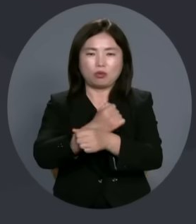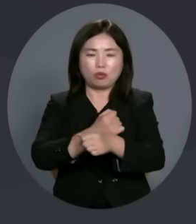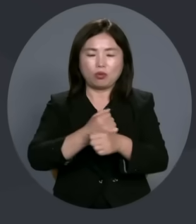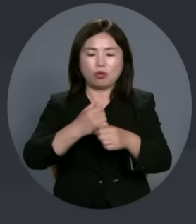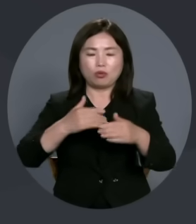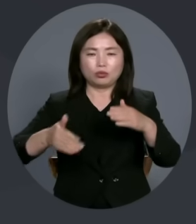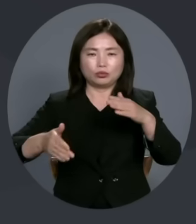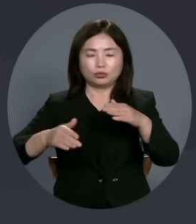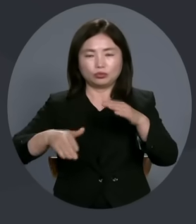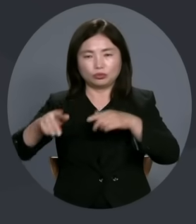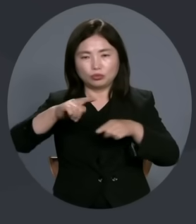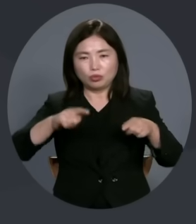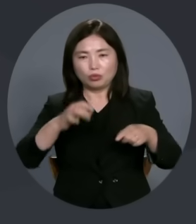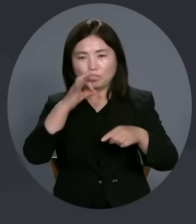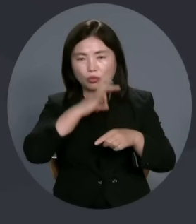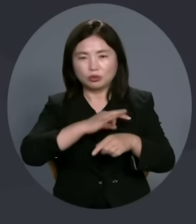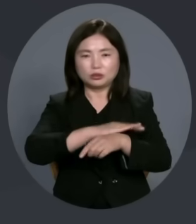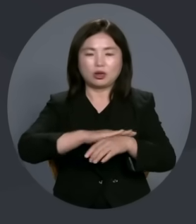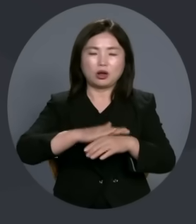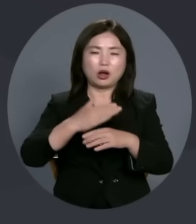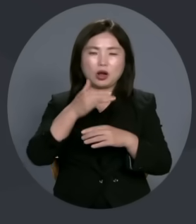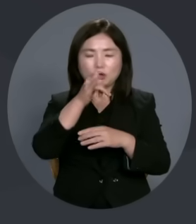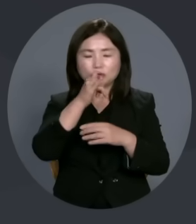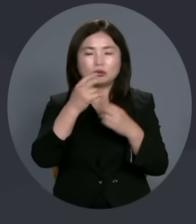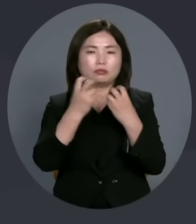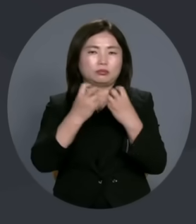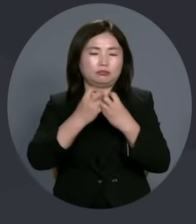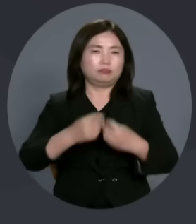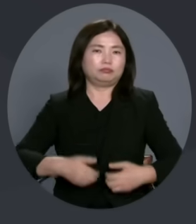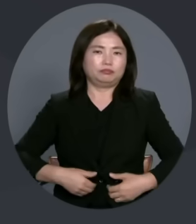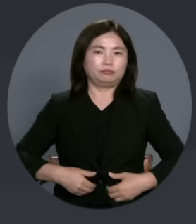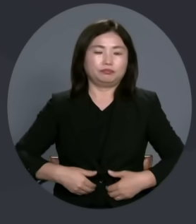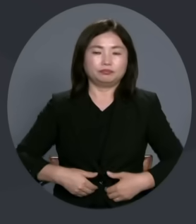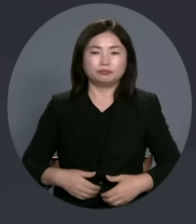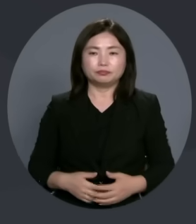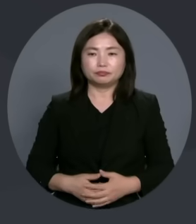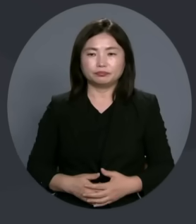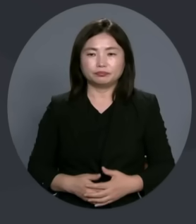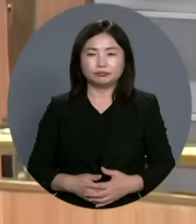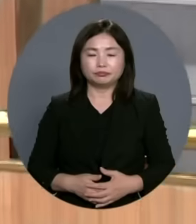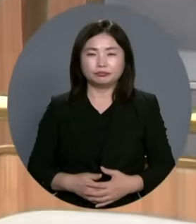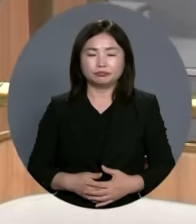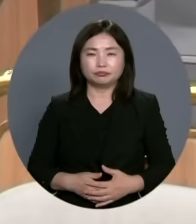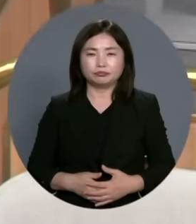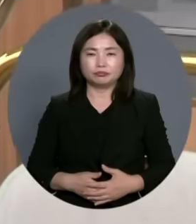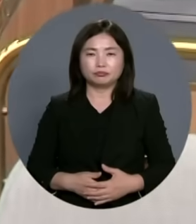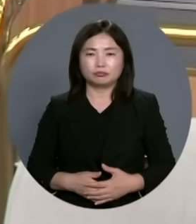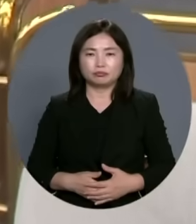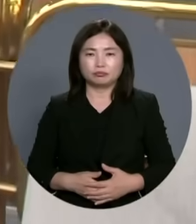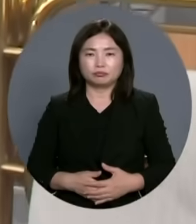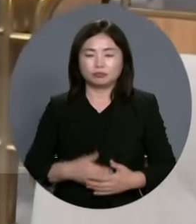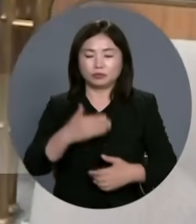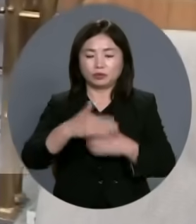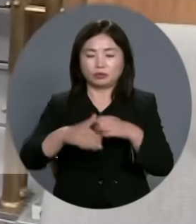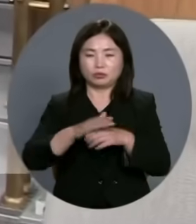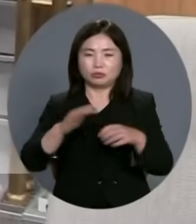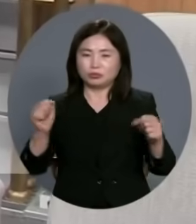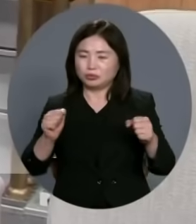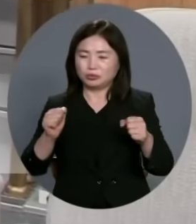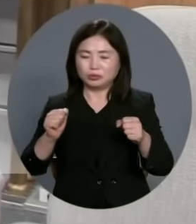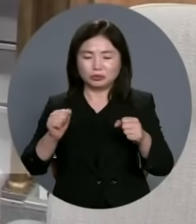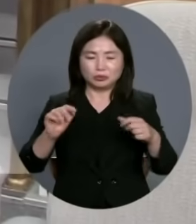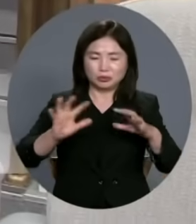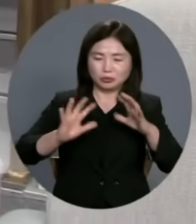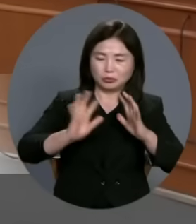국토의 효율성을 이루는 그런 전략이 필요하다 이렇게 보고 있습니다. 여기에도 대구 경북은 논의에